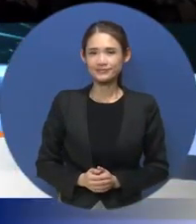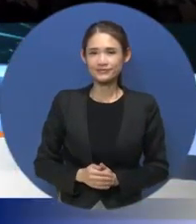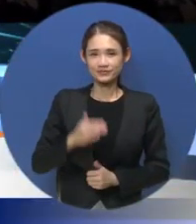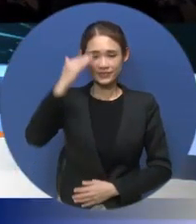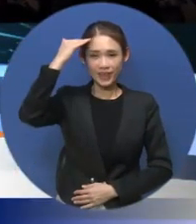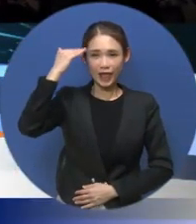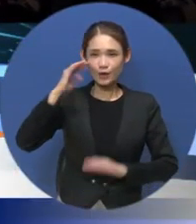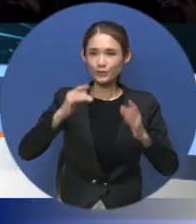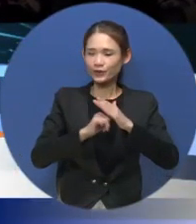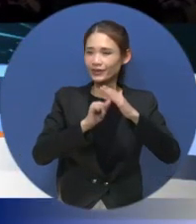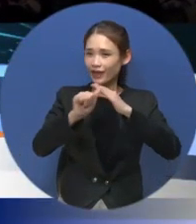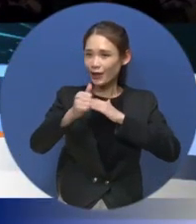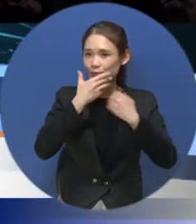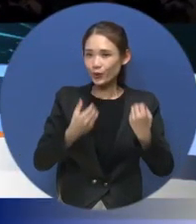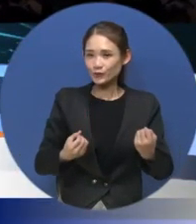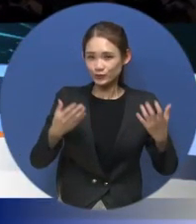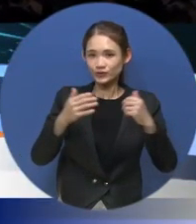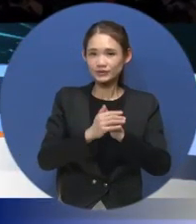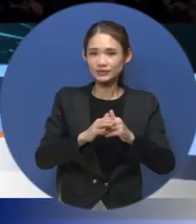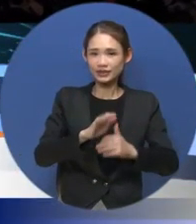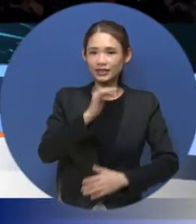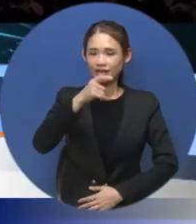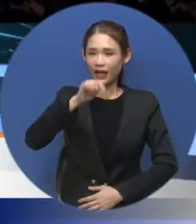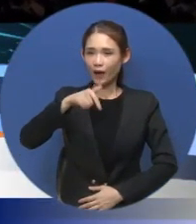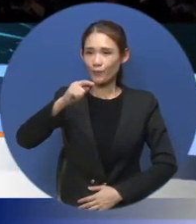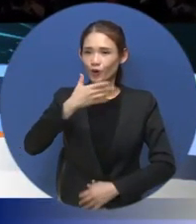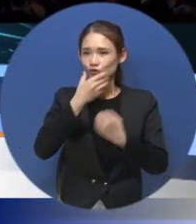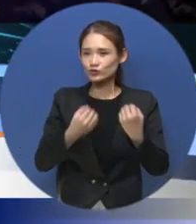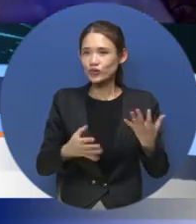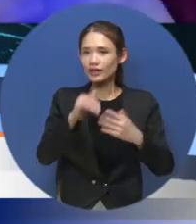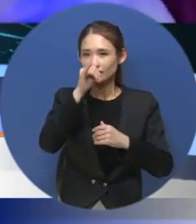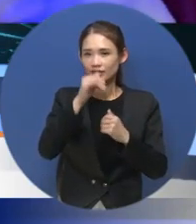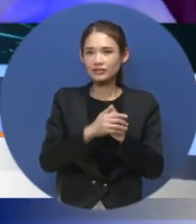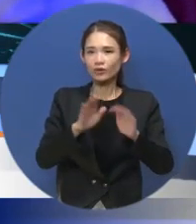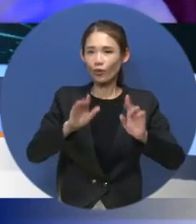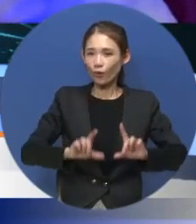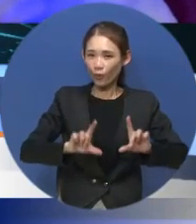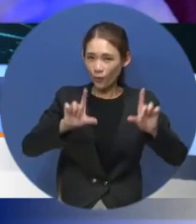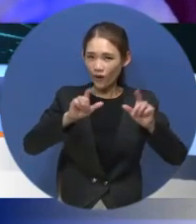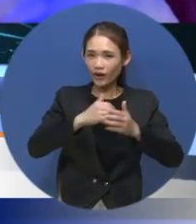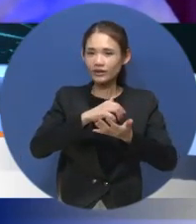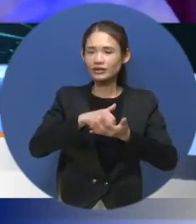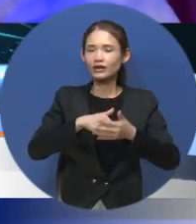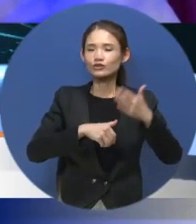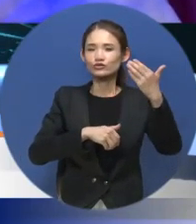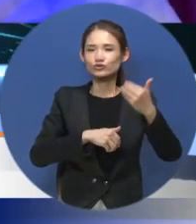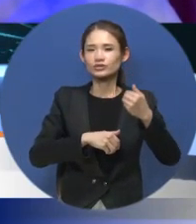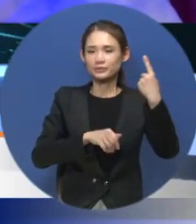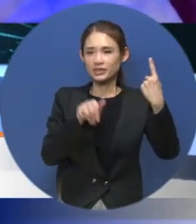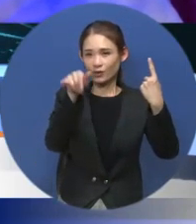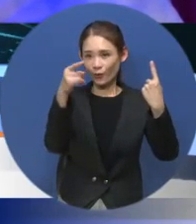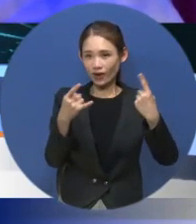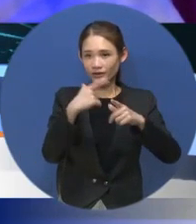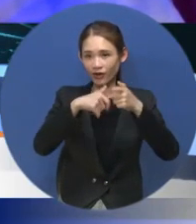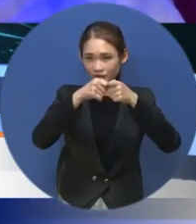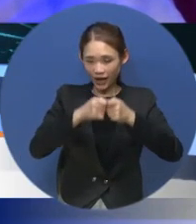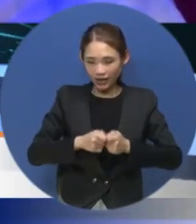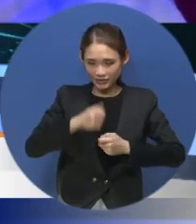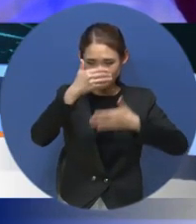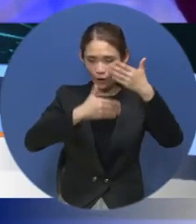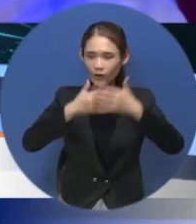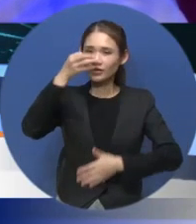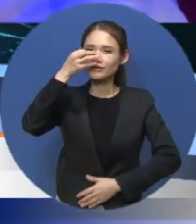취업준비생에게 하루 5천 원씩 월 10만 원의 중식비를 오는 12월까지 지원하기로 해 취업준비생들의 든든한